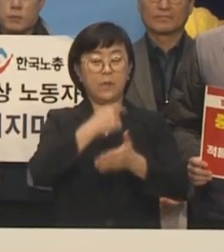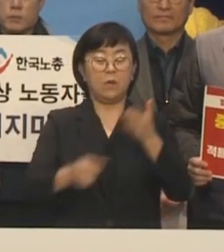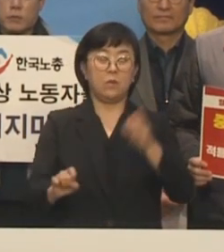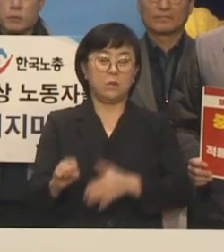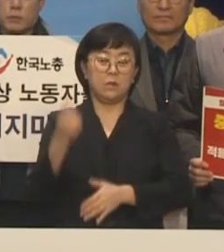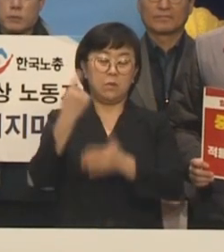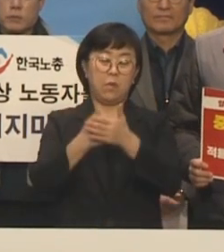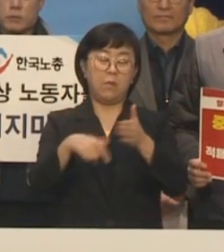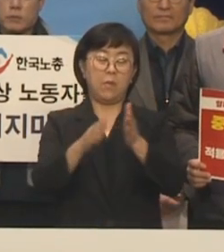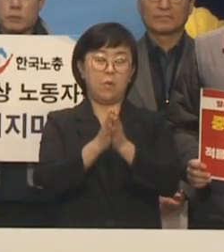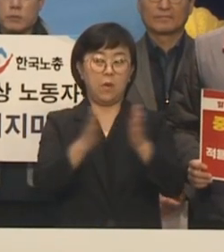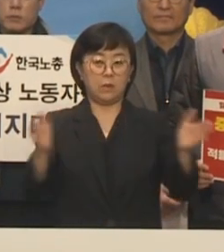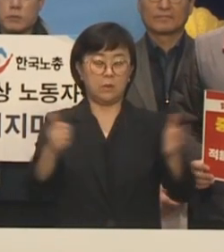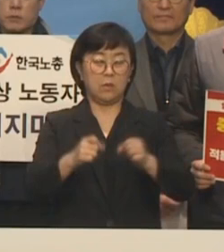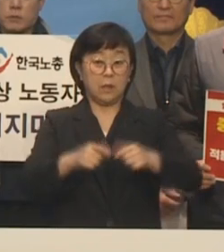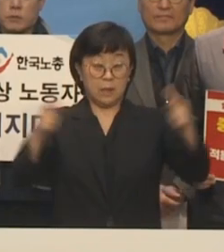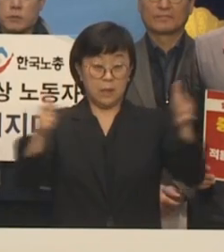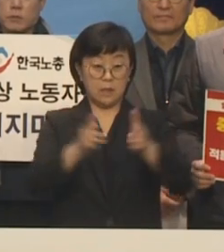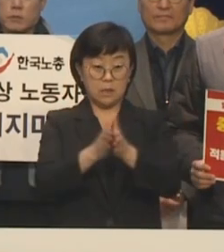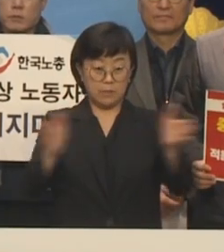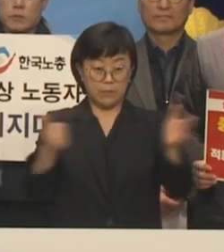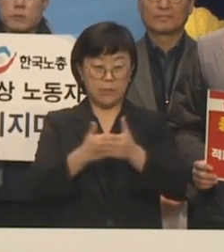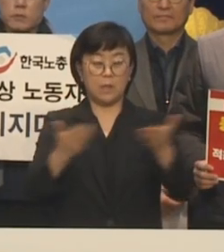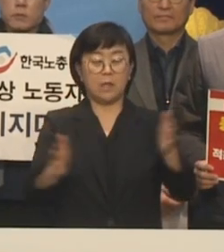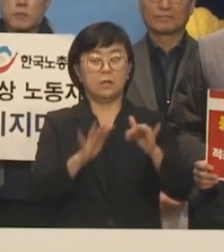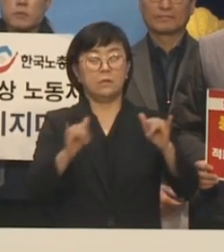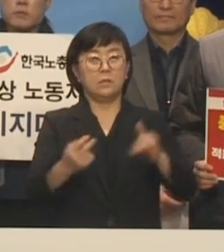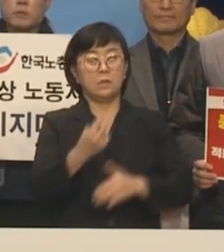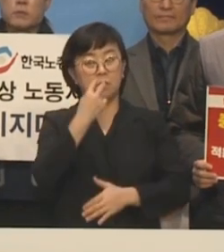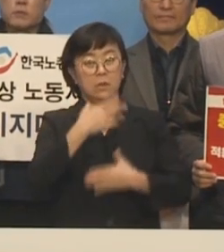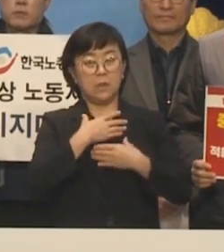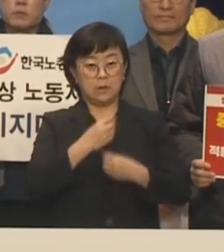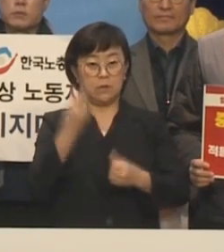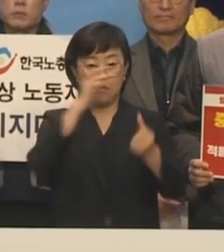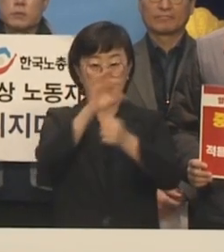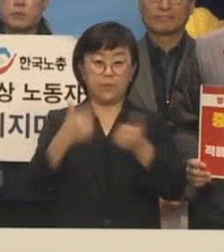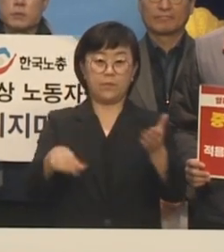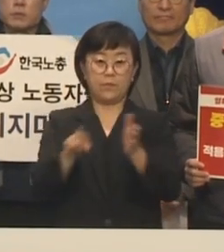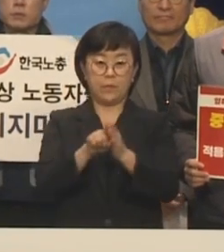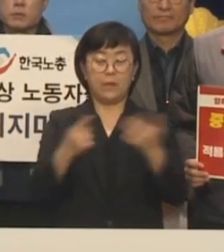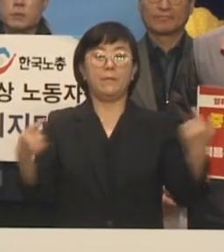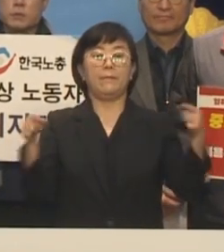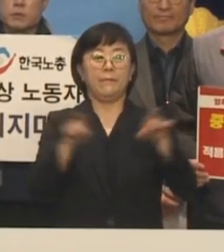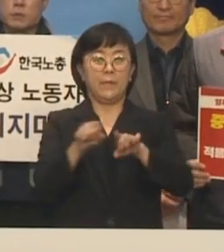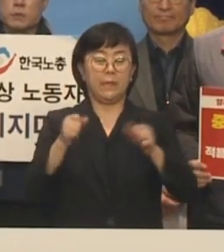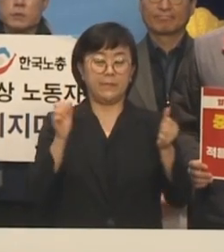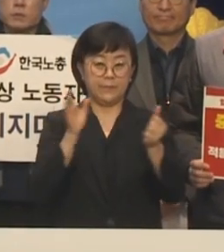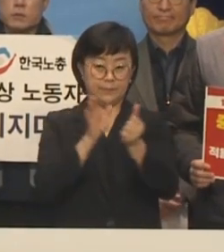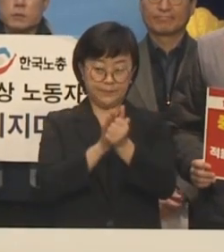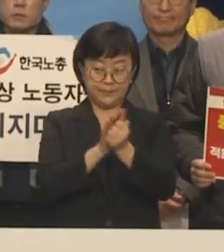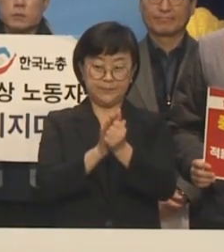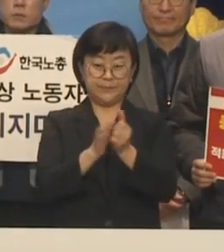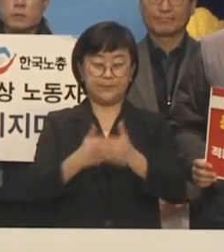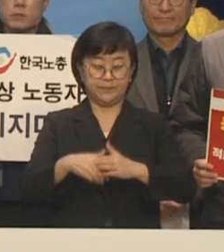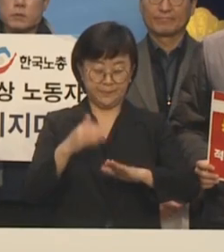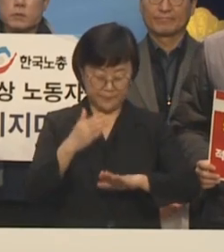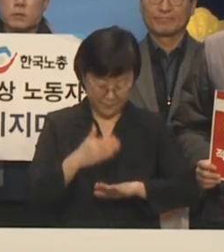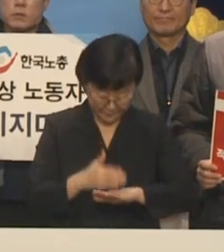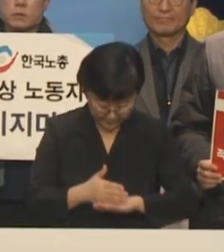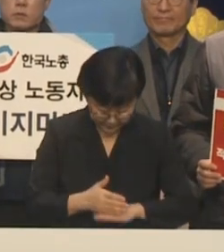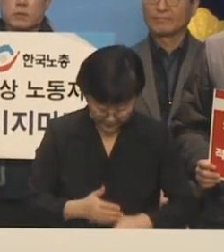확대 시행이라는 시민들의 생명과 안전을 지켜내기 위해 함께 힘을 모으겠습니다.